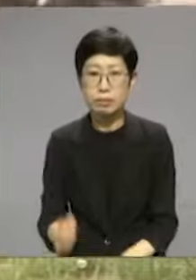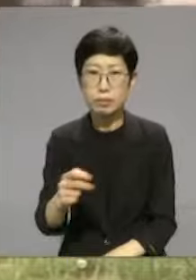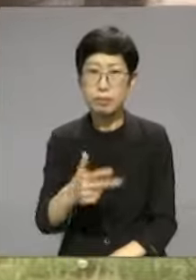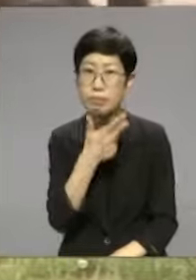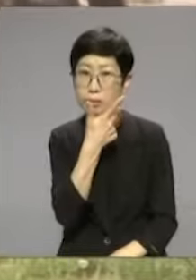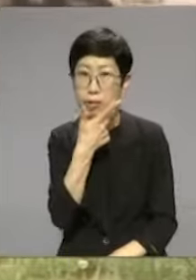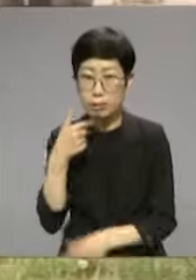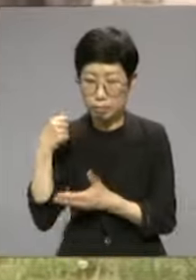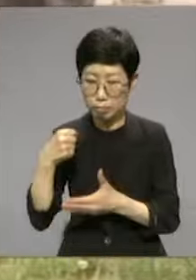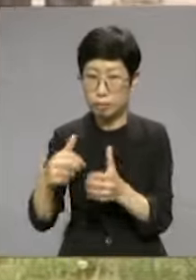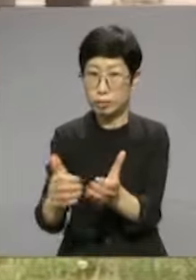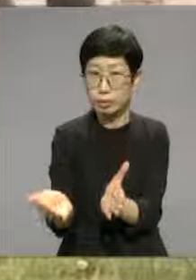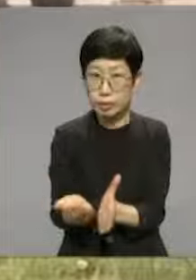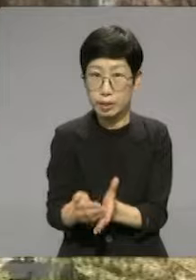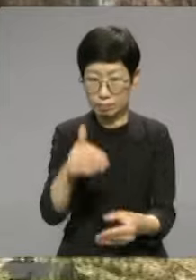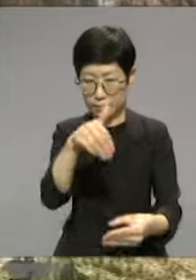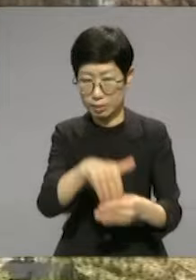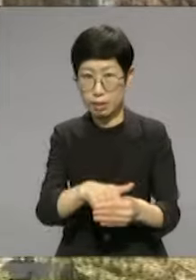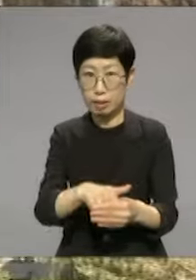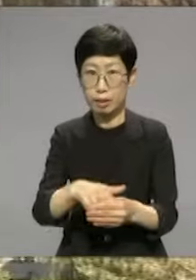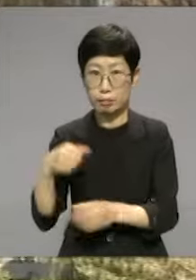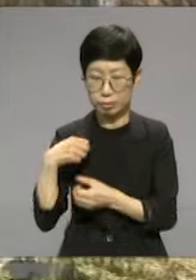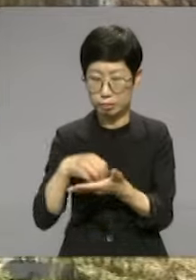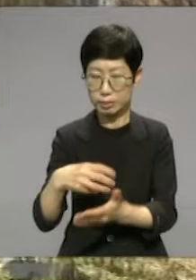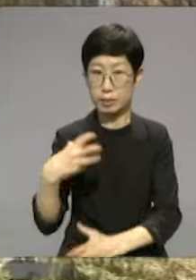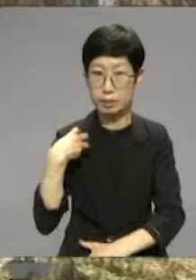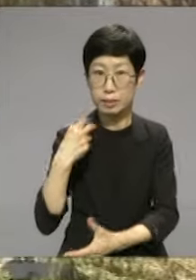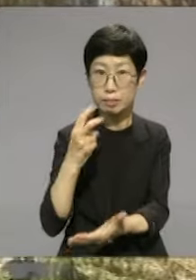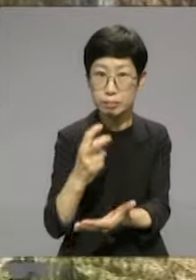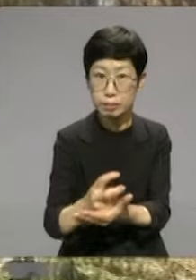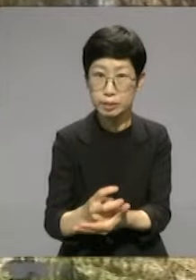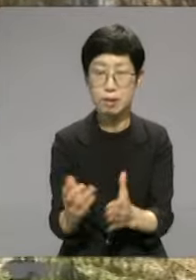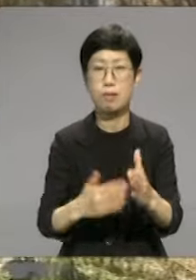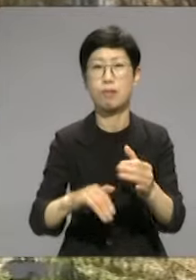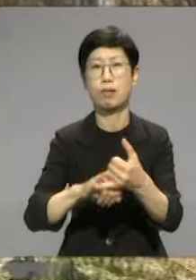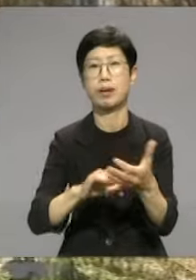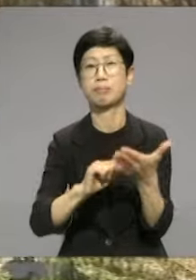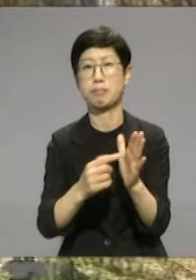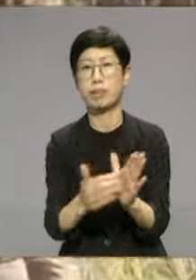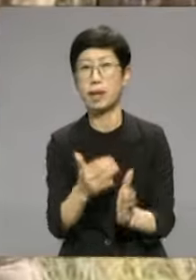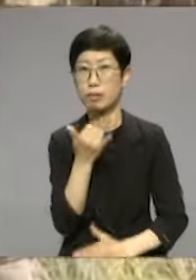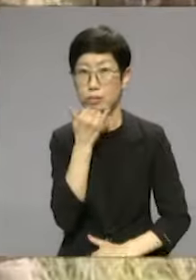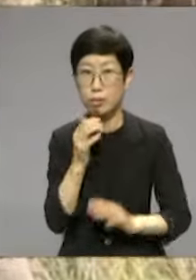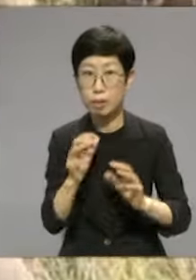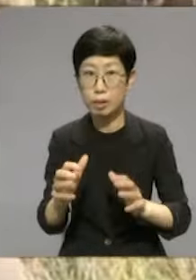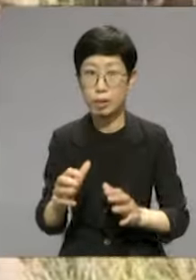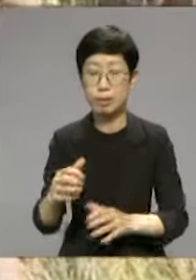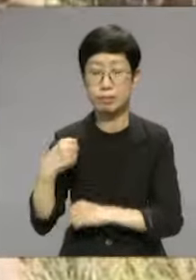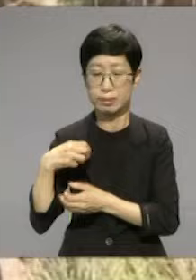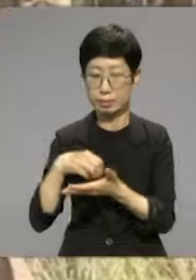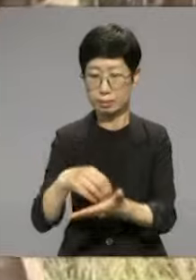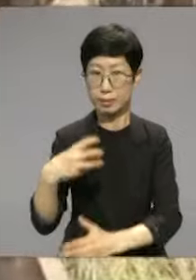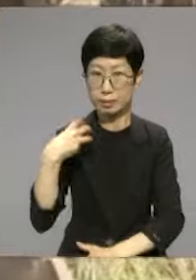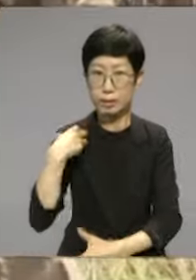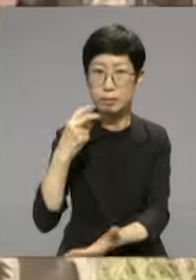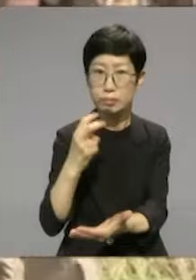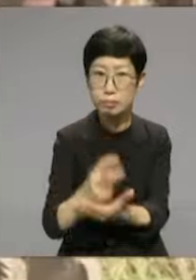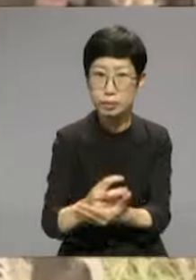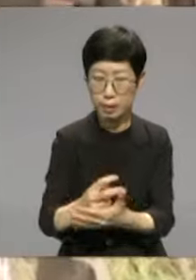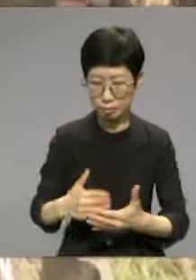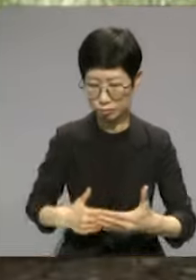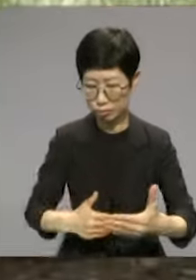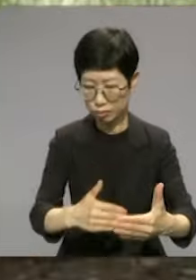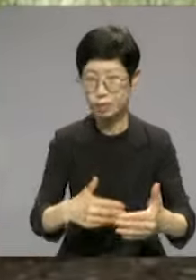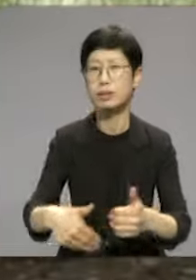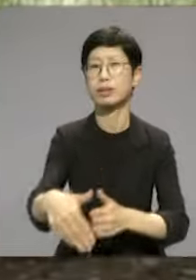영국 보수당이 총선에서 의무복무제 재도입 공약을 내걸었고 독일에서도 징병제 재도입이 추진되는 등 유럽의